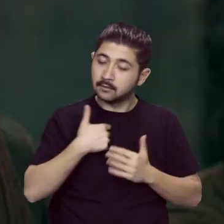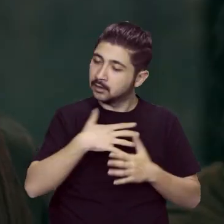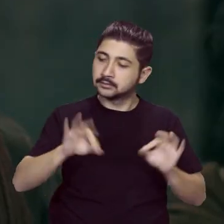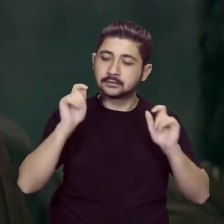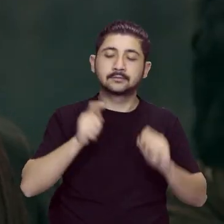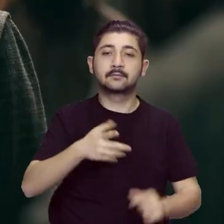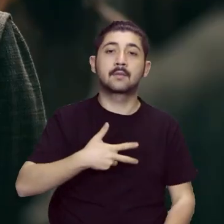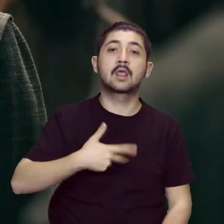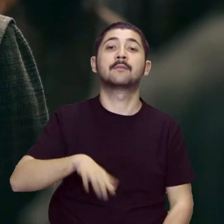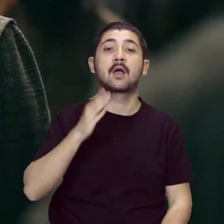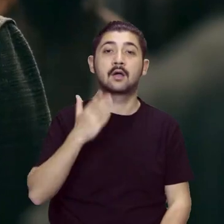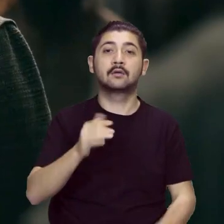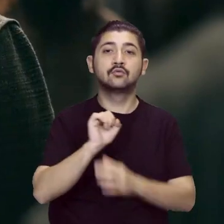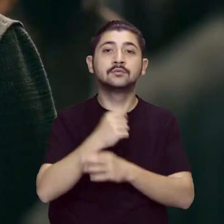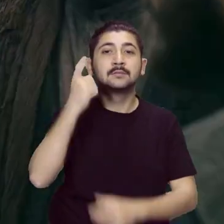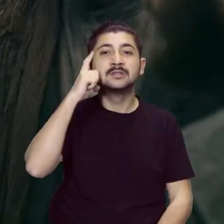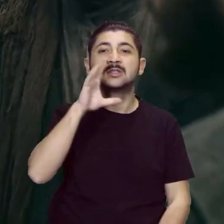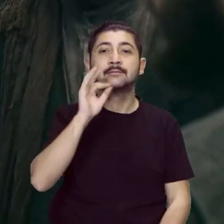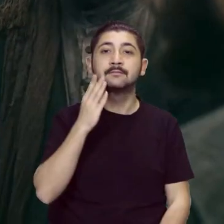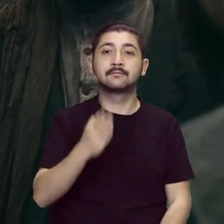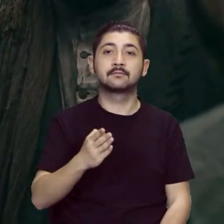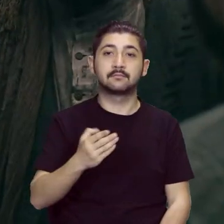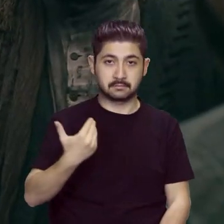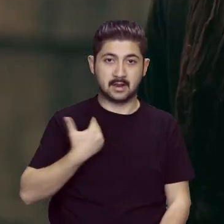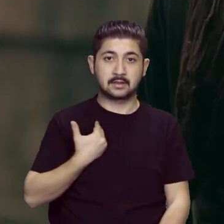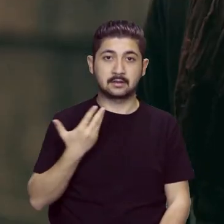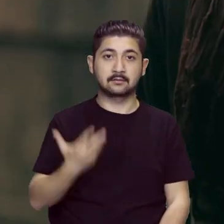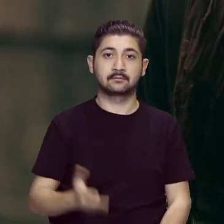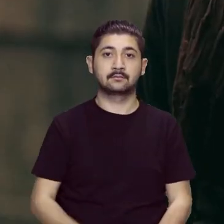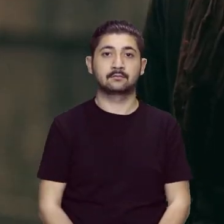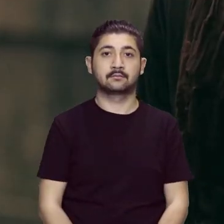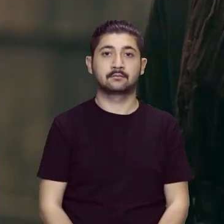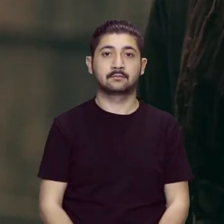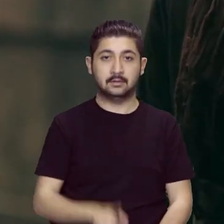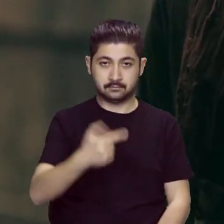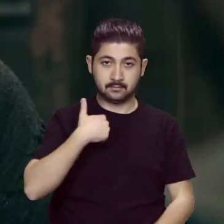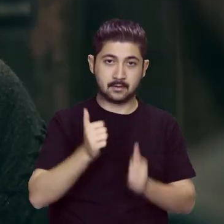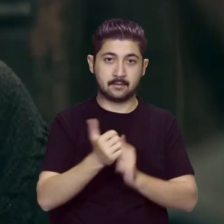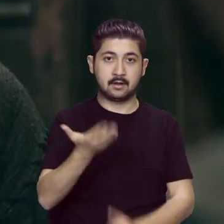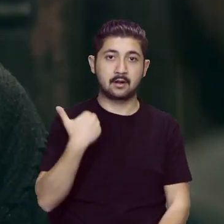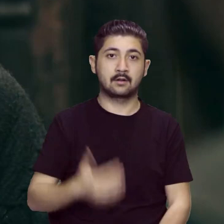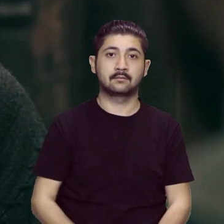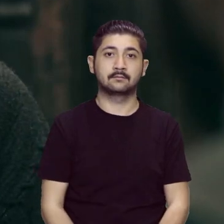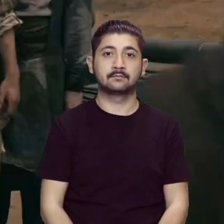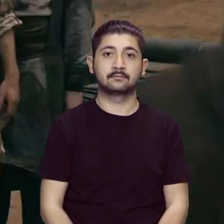Meraklanmayın. Ustabaşı hanginiz? Benim. Sen benimle geliyorsun.